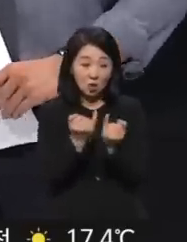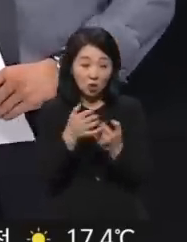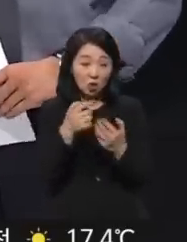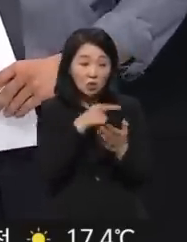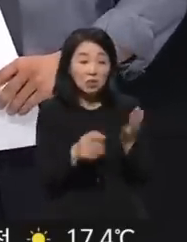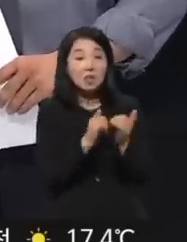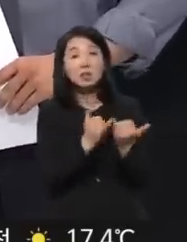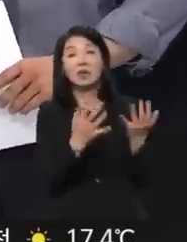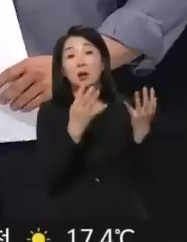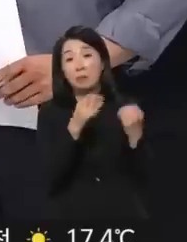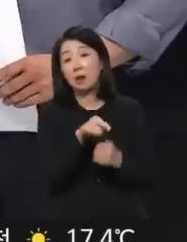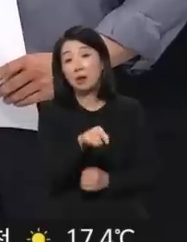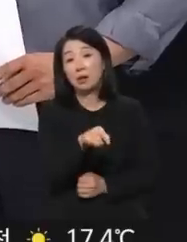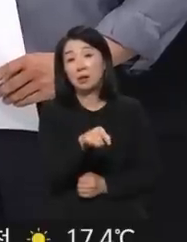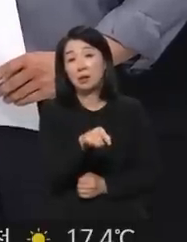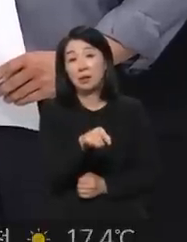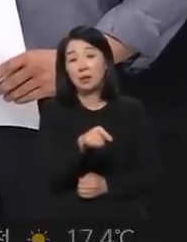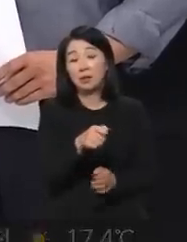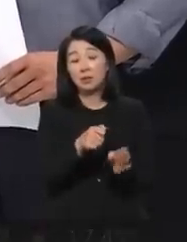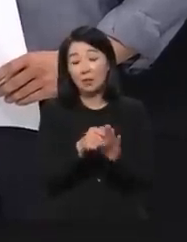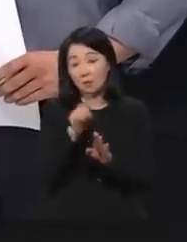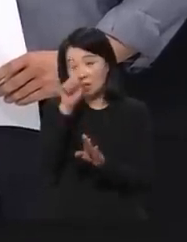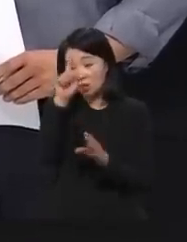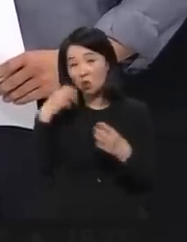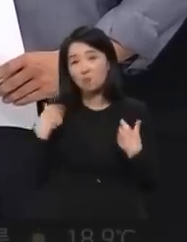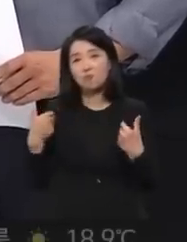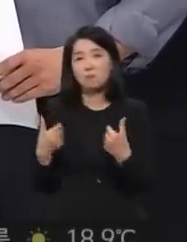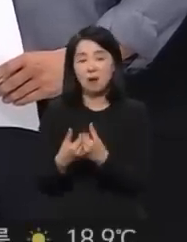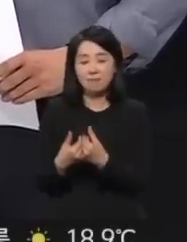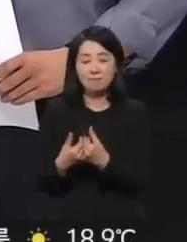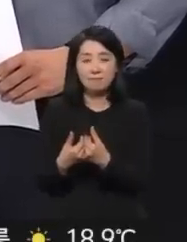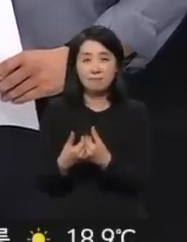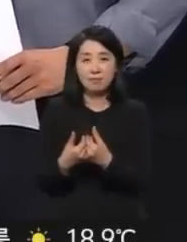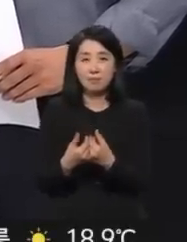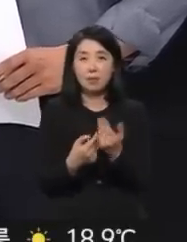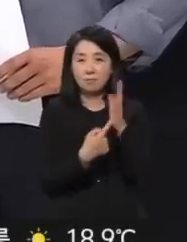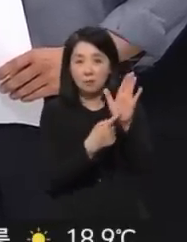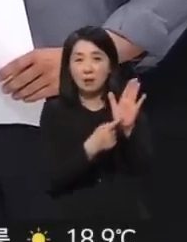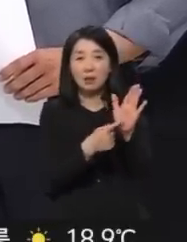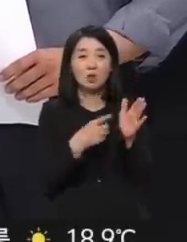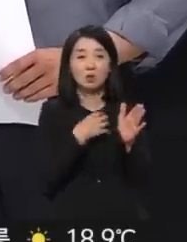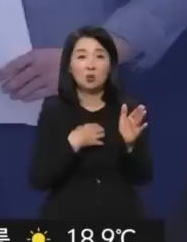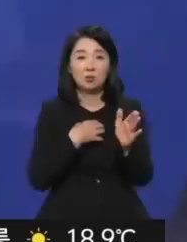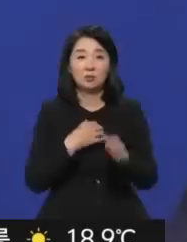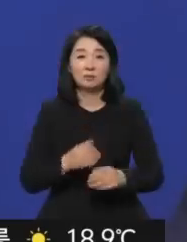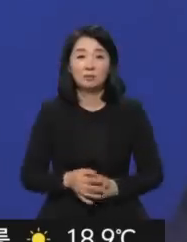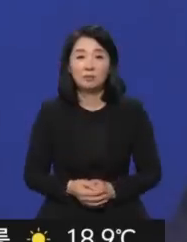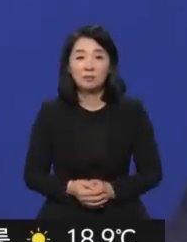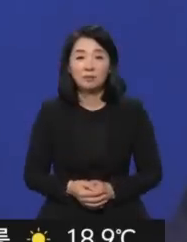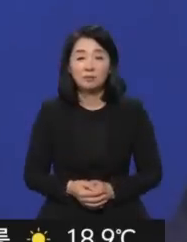희생자가 많았던 점을 거론을 하면서 반정부 여론을 조성할 가능성을 점친 겁니다.